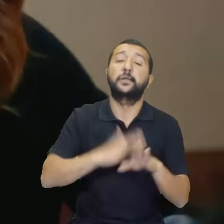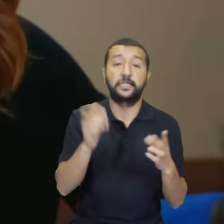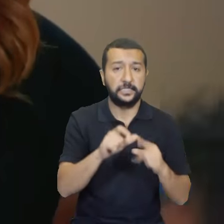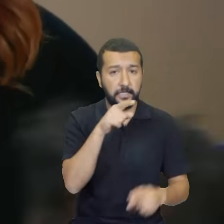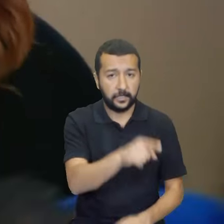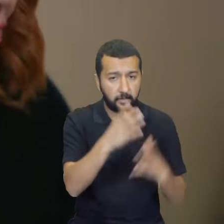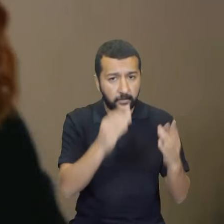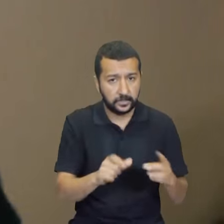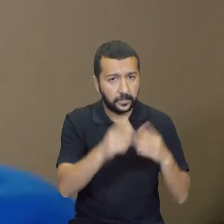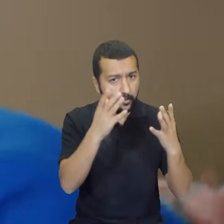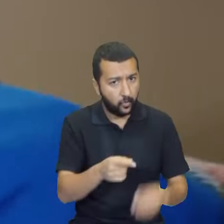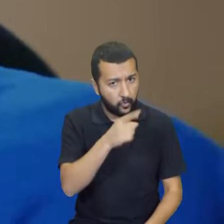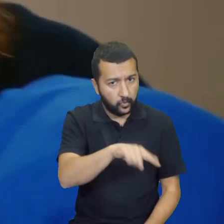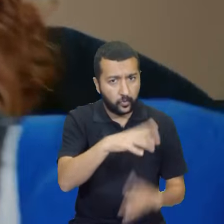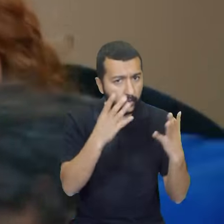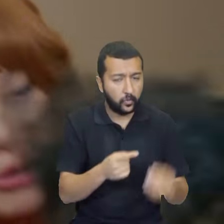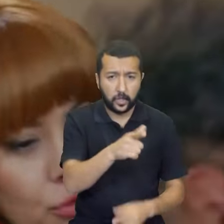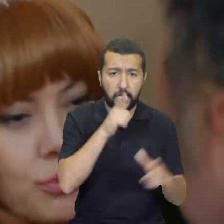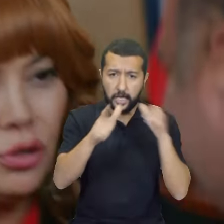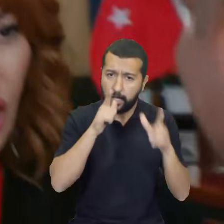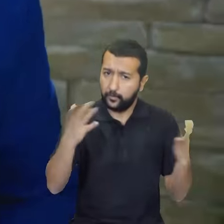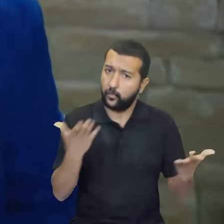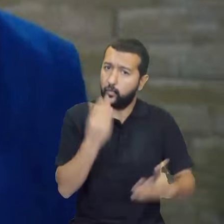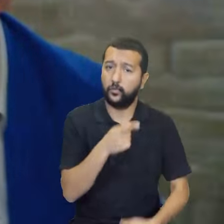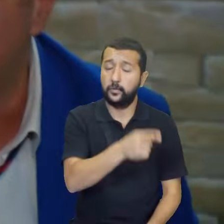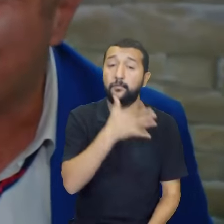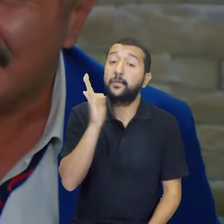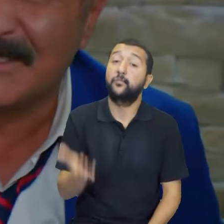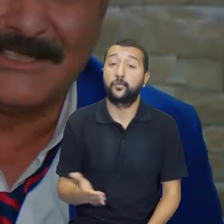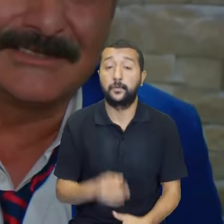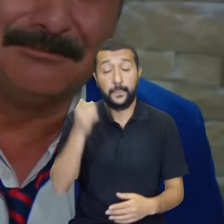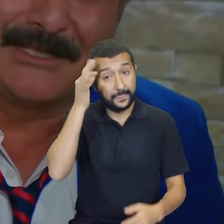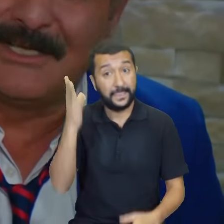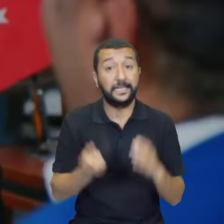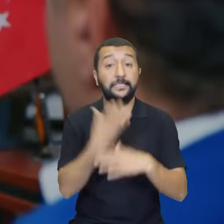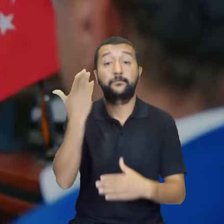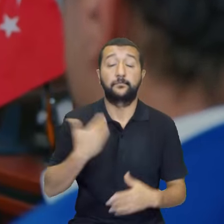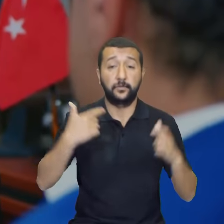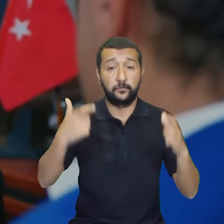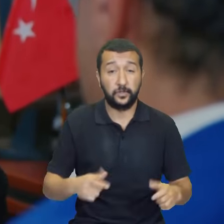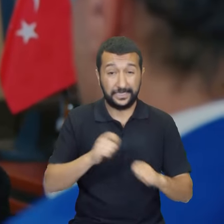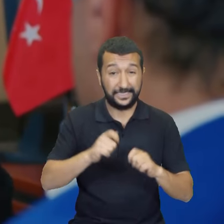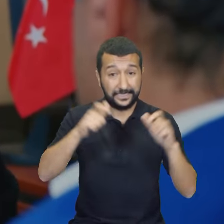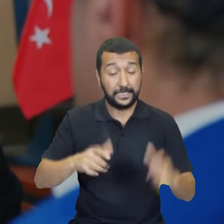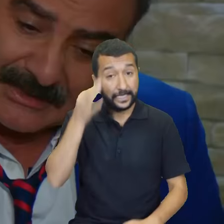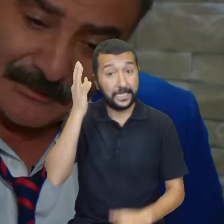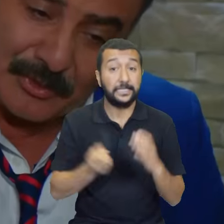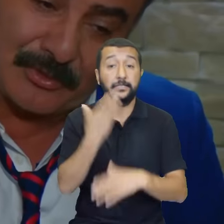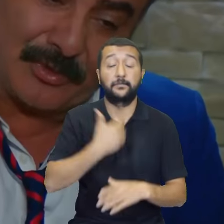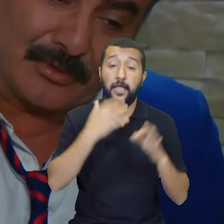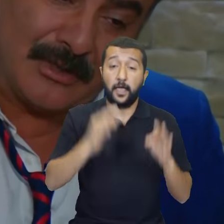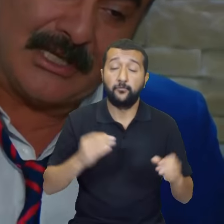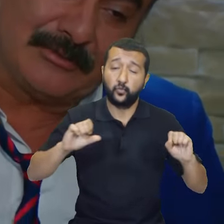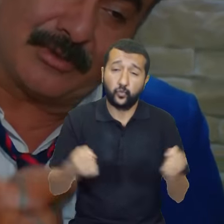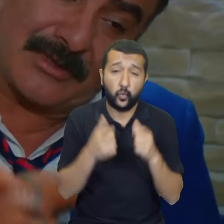Ya Şener ne oluyor ya? Ne bağırıyorsun? Bilmiyorum. Delirdim ben. Bu ofis delirtti Ayşen. Hem